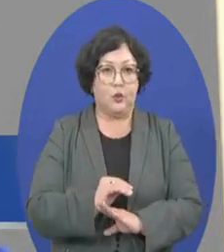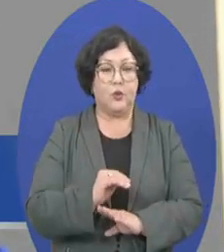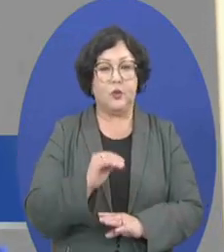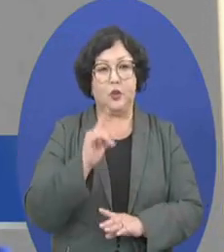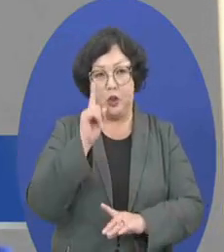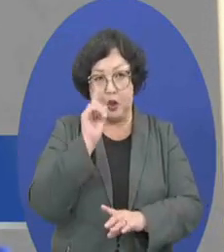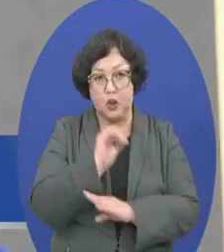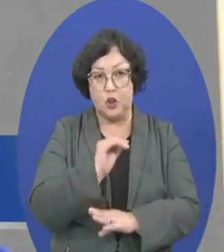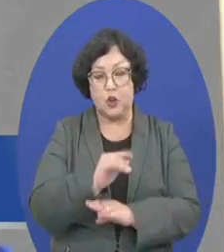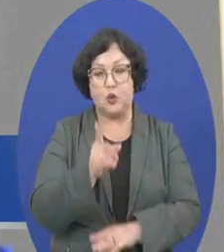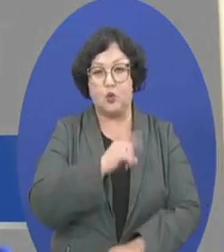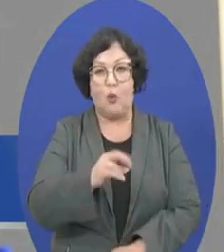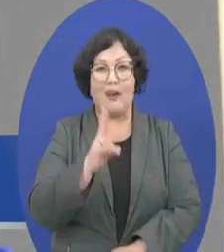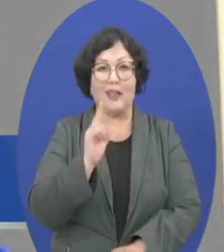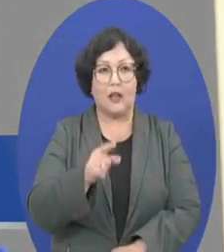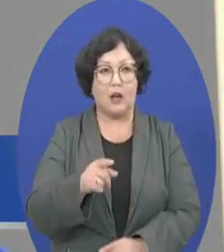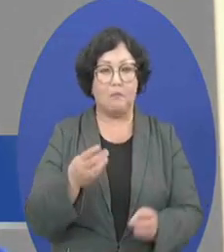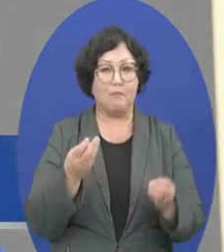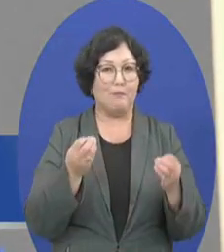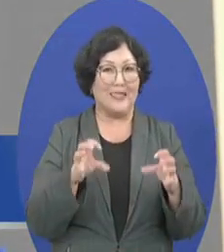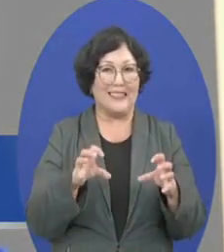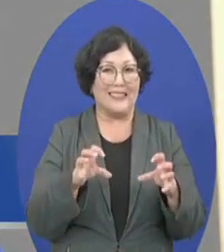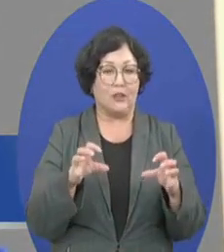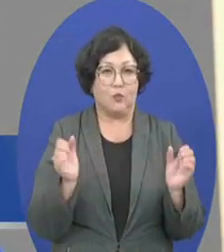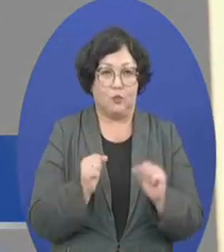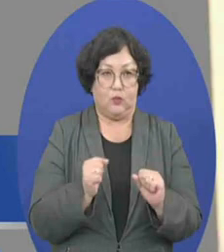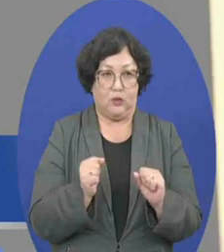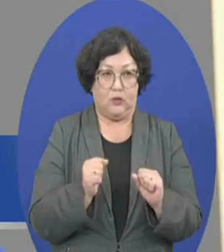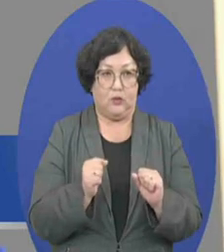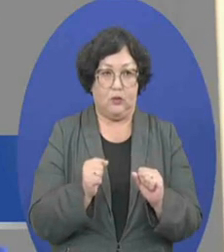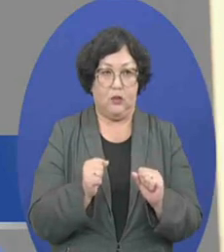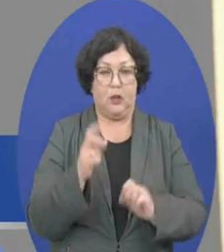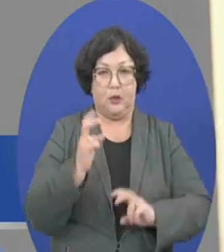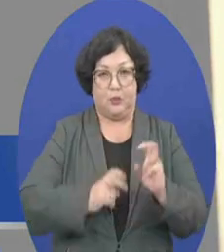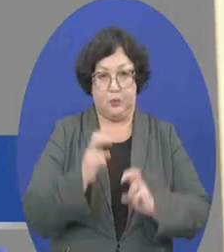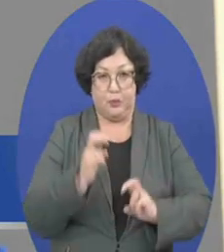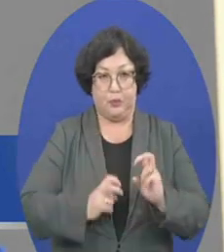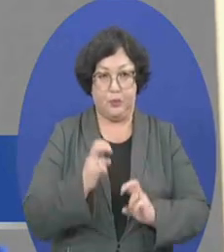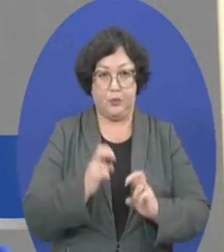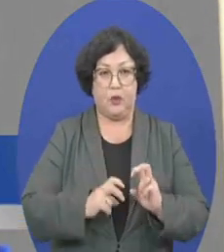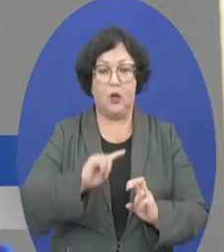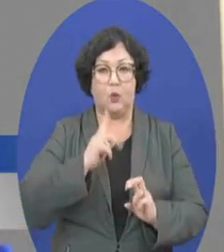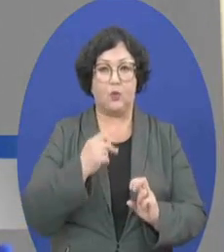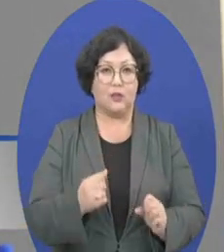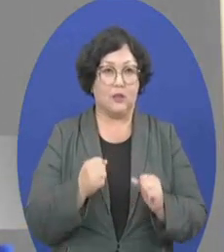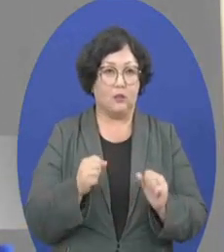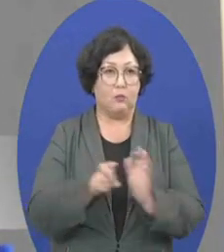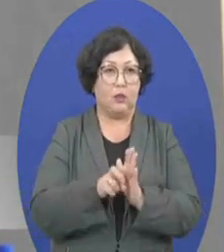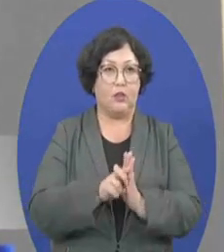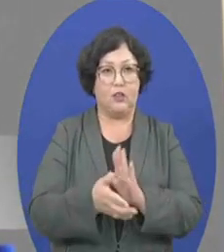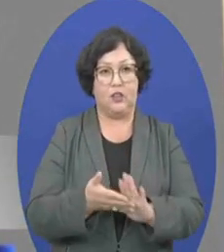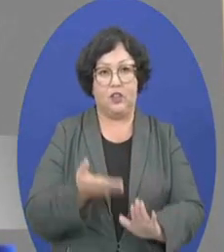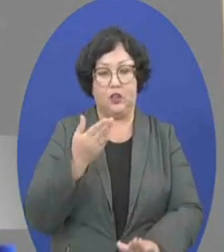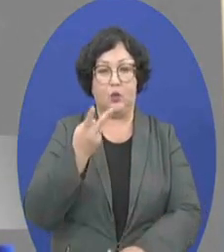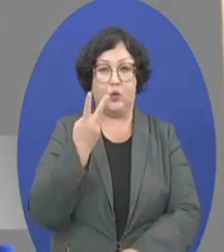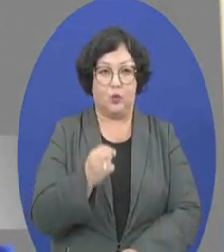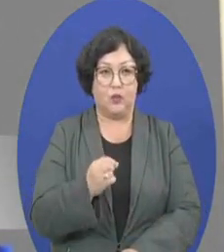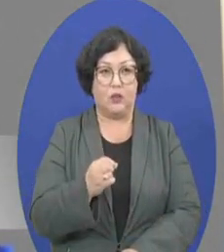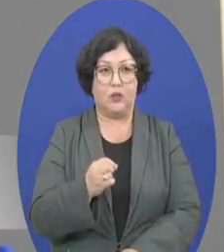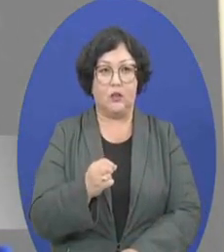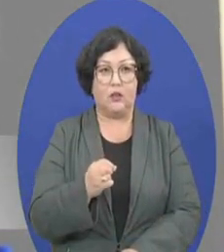100 кг хүйтэн мөс одоо үйлдвэрлэх хүчин чадал бүхий юм орчин үеийн